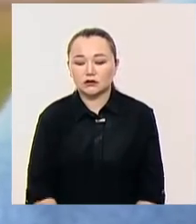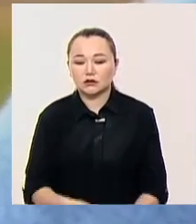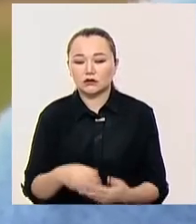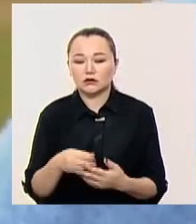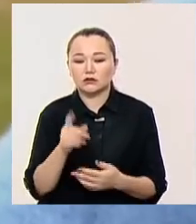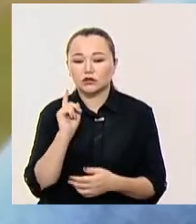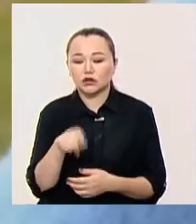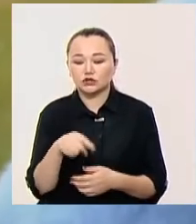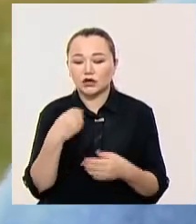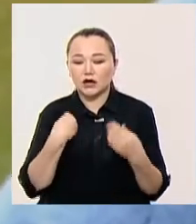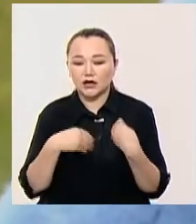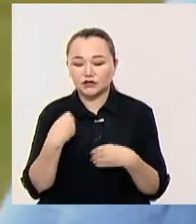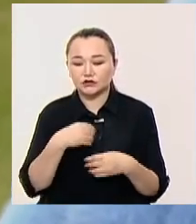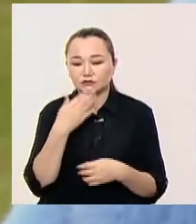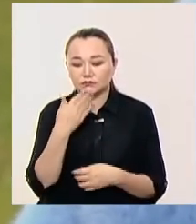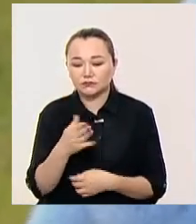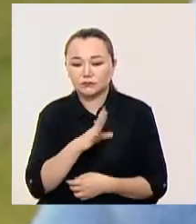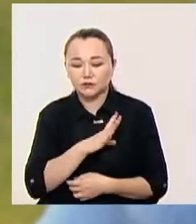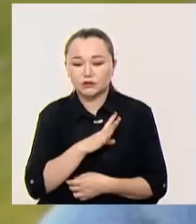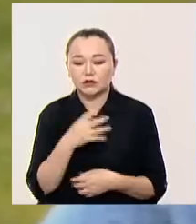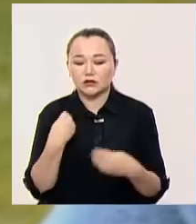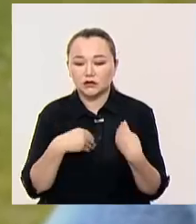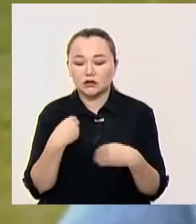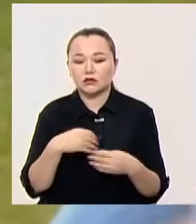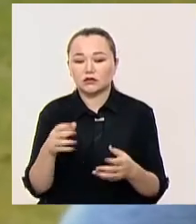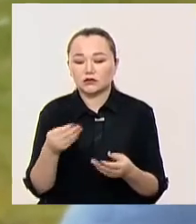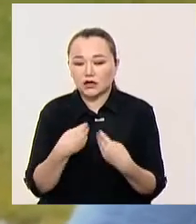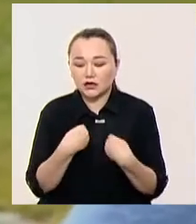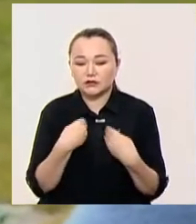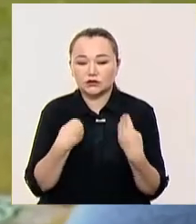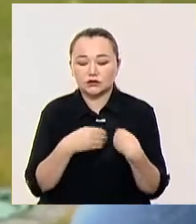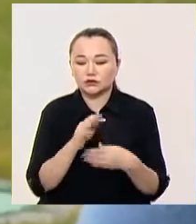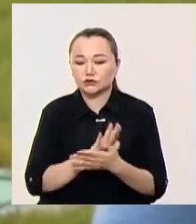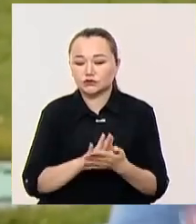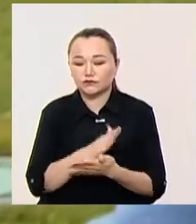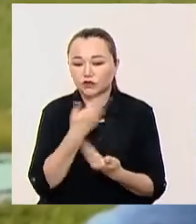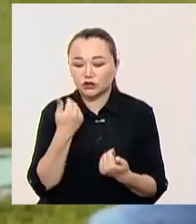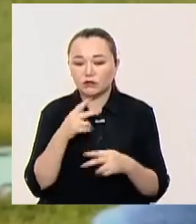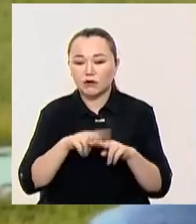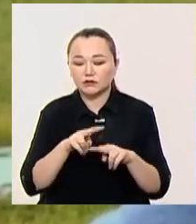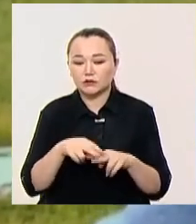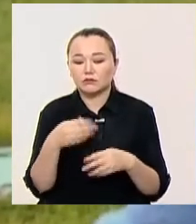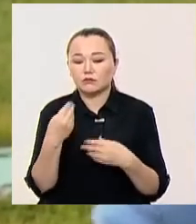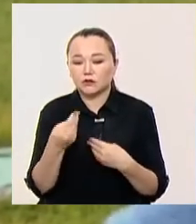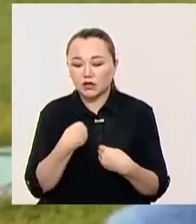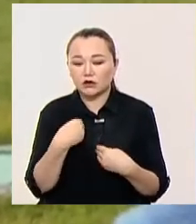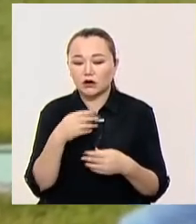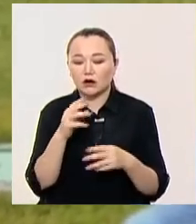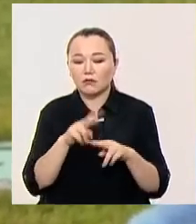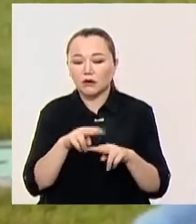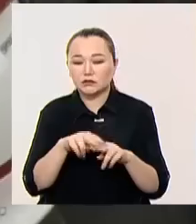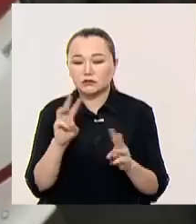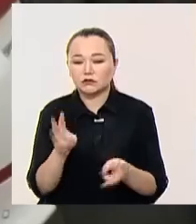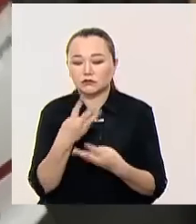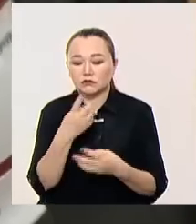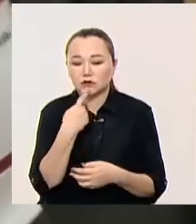Даже киімдерді сұрадым. Киімдерді беріңдер деп, киімі де жоқ. Паспортты сұрасам, паспорт көйдіріп тастадық